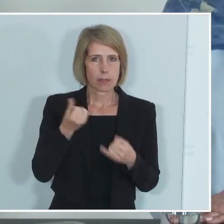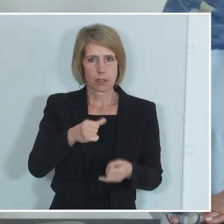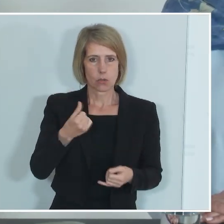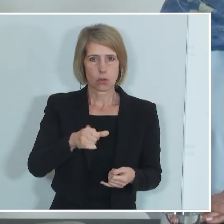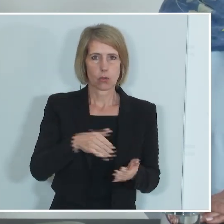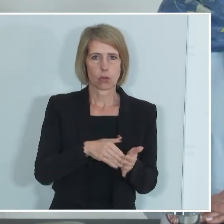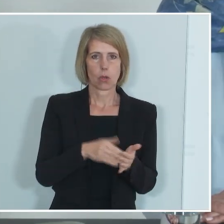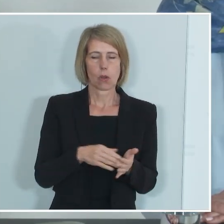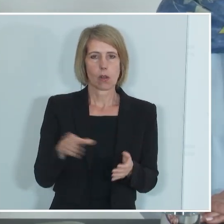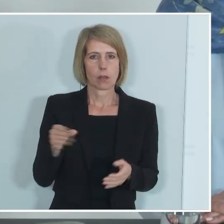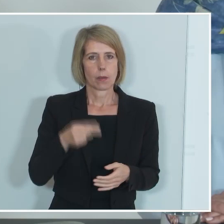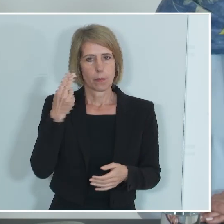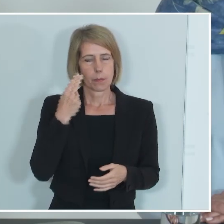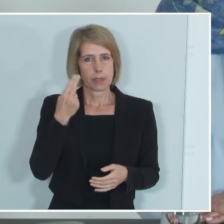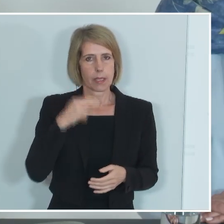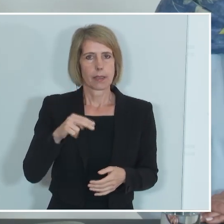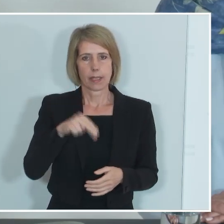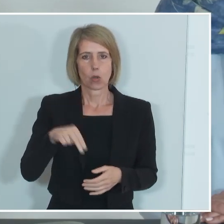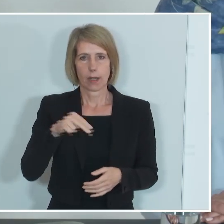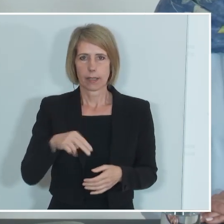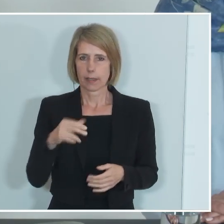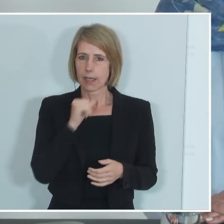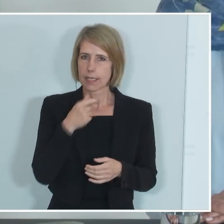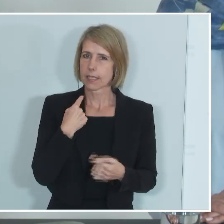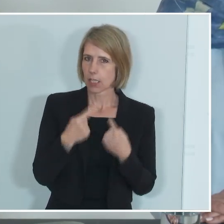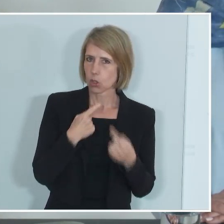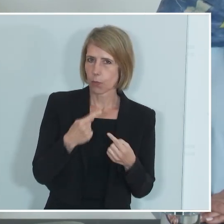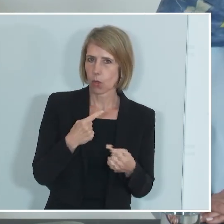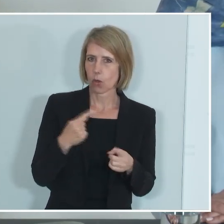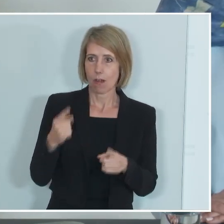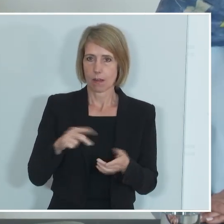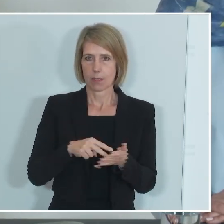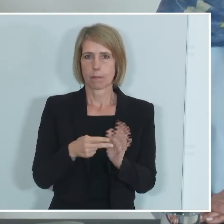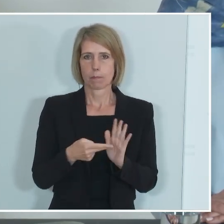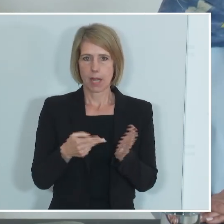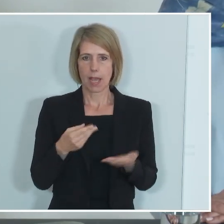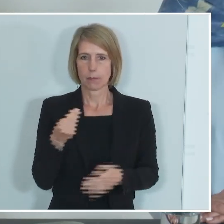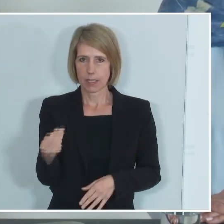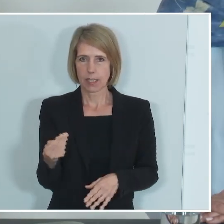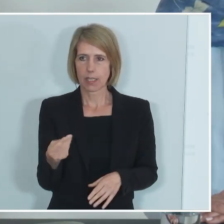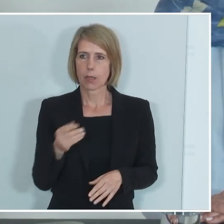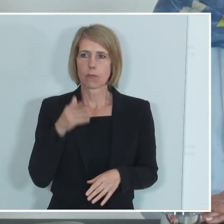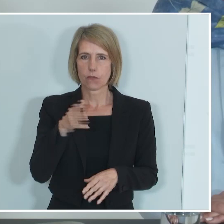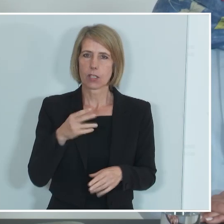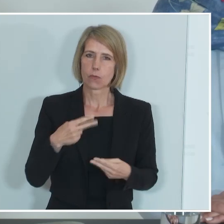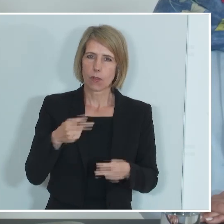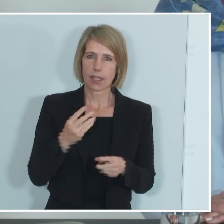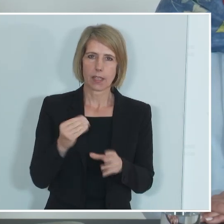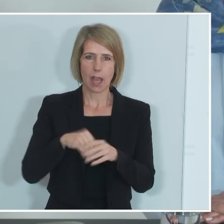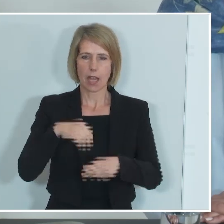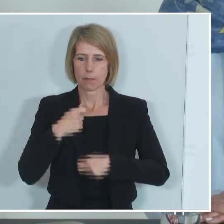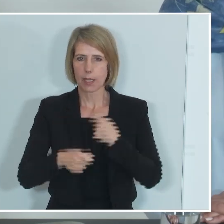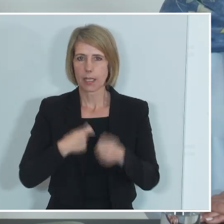mit Enrico Letta gesprochen. Wir haben ihm diesen 10-Punkte-Plan auch mitgegeben. Wir werden uns weiter aktiv einbringen. Sein Bericht über